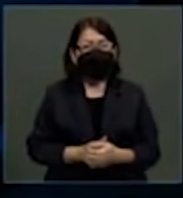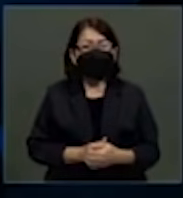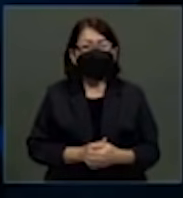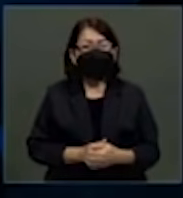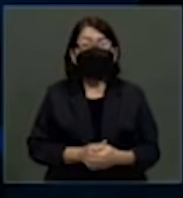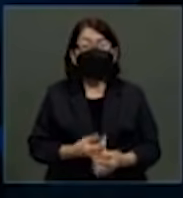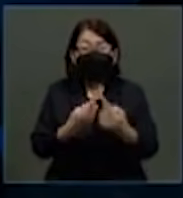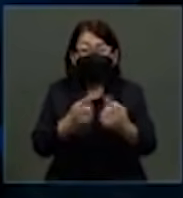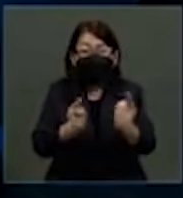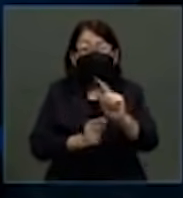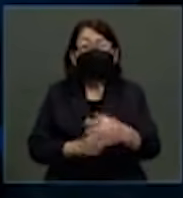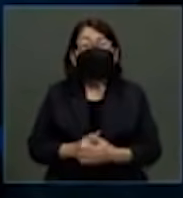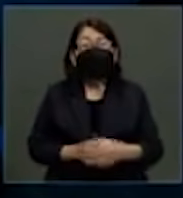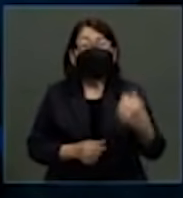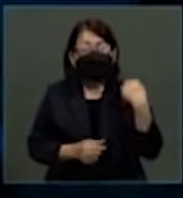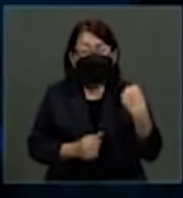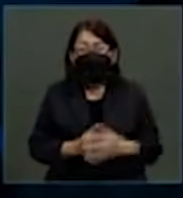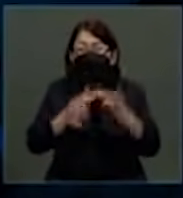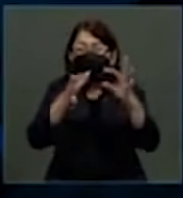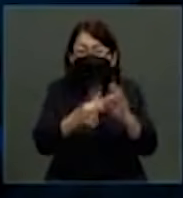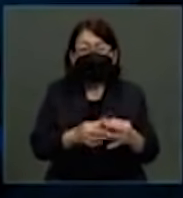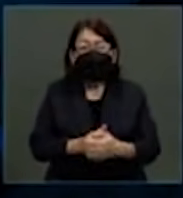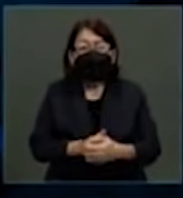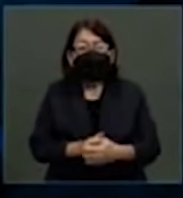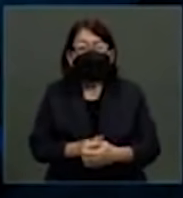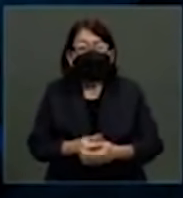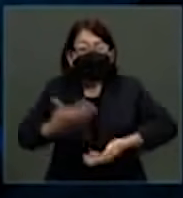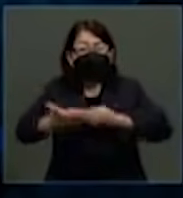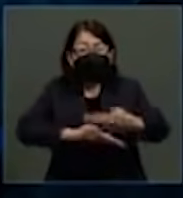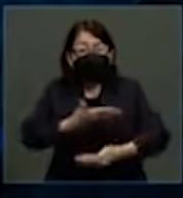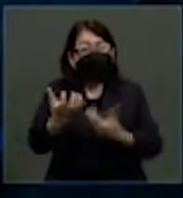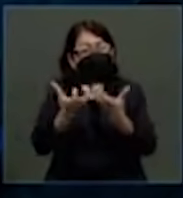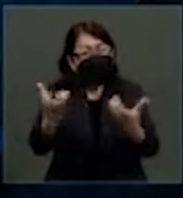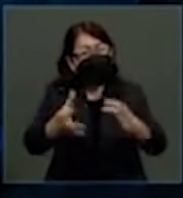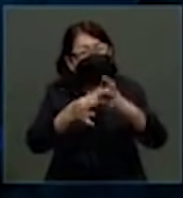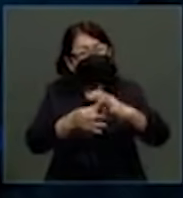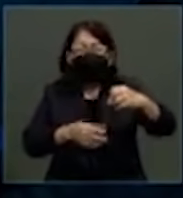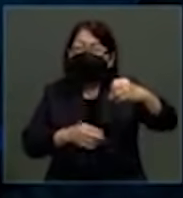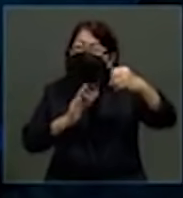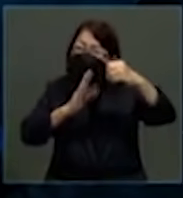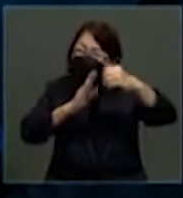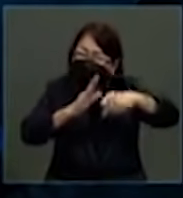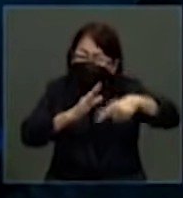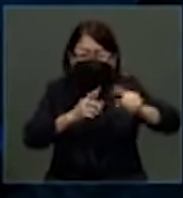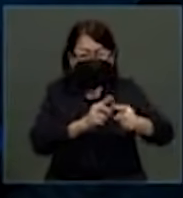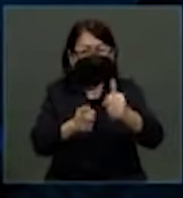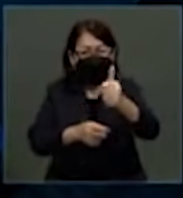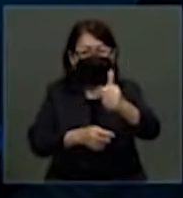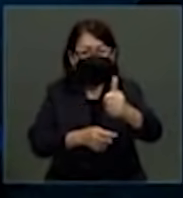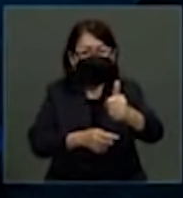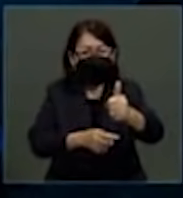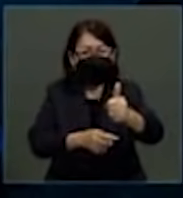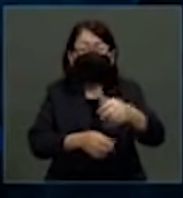ยาขายอาหารขายสินค้าที่อุปโภคบริโภคนะครับแล้วก็ห้างที่เป็นเกี่ยว